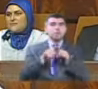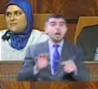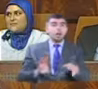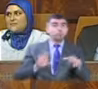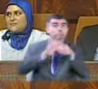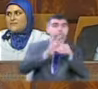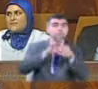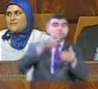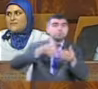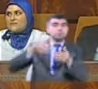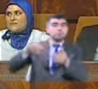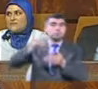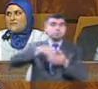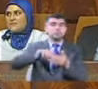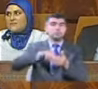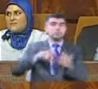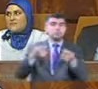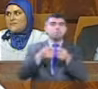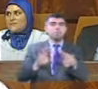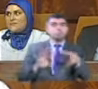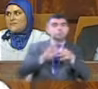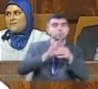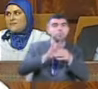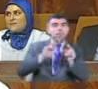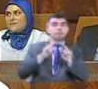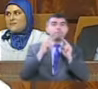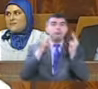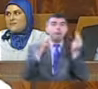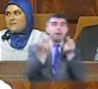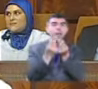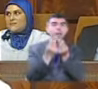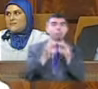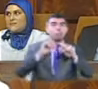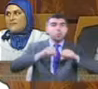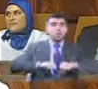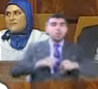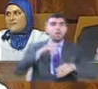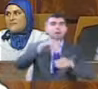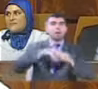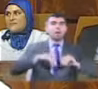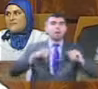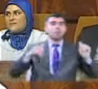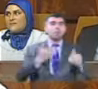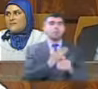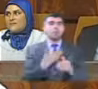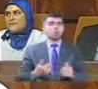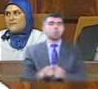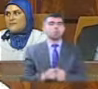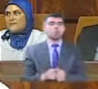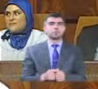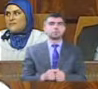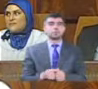بحيث أن تم المصادقة على جميع الاتفاقيات التي كانت تتراكم بين البرلمان والحكومة. سيد